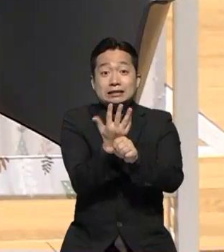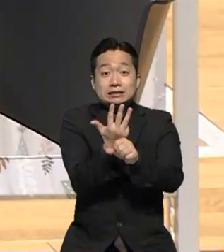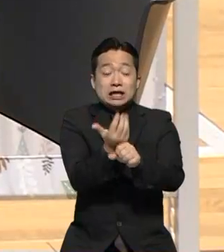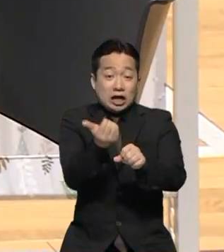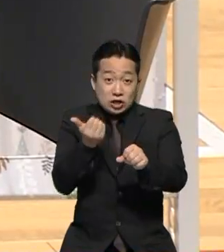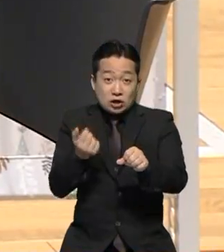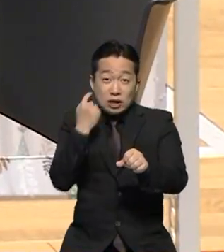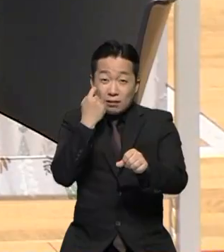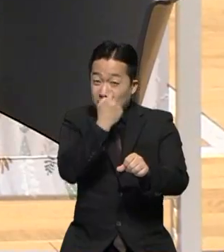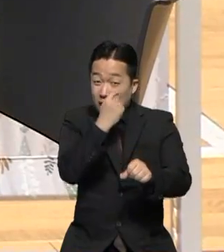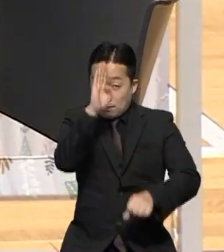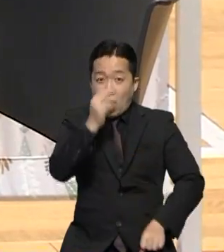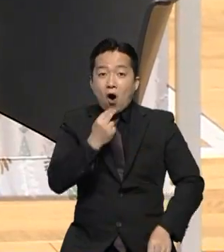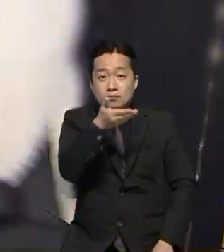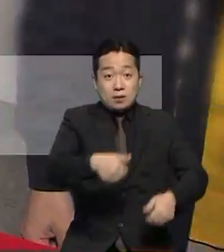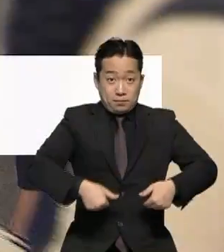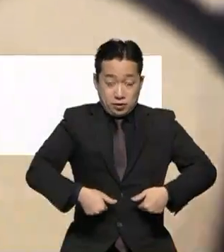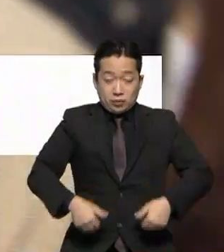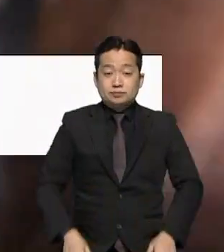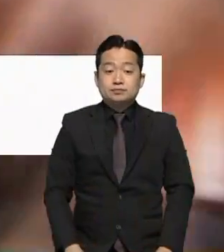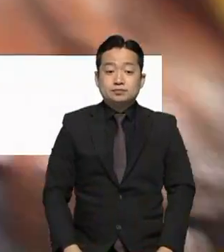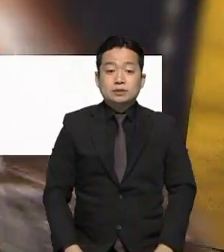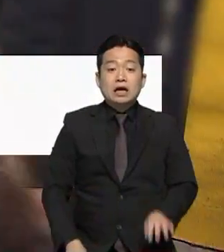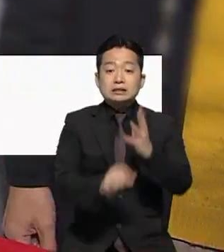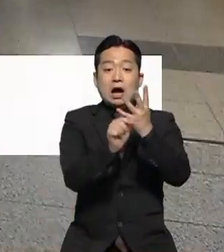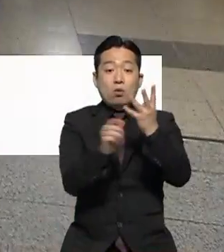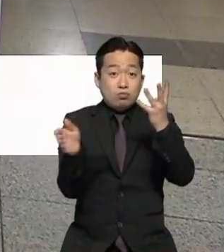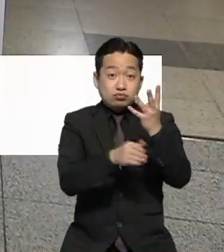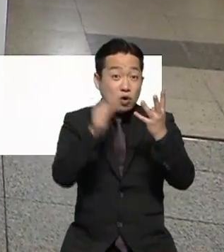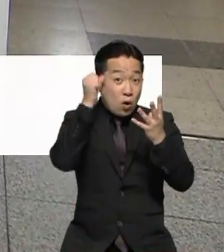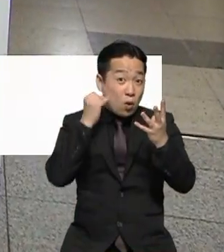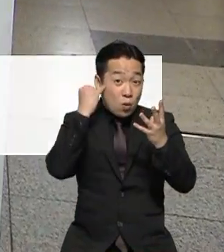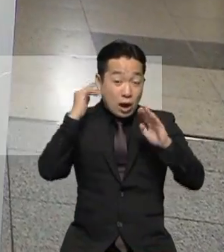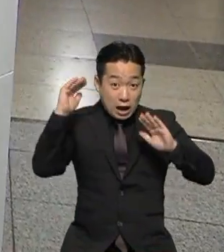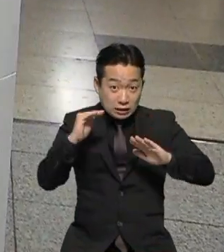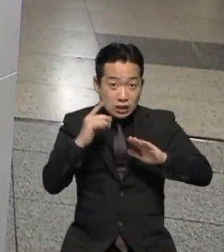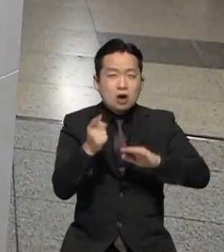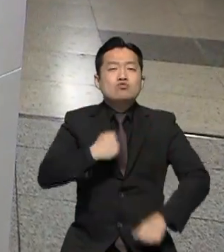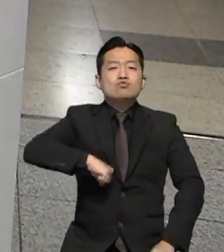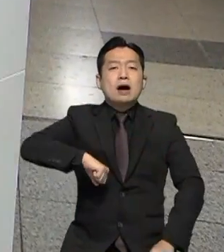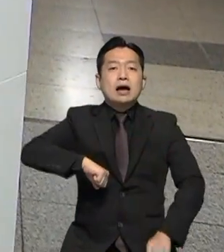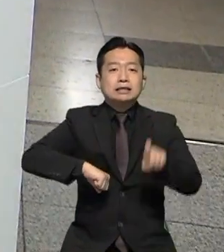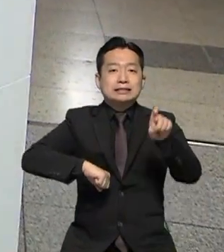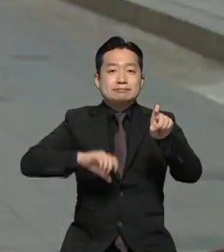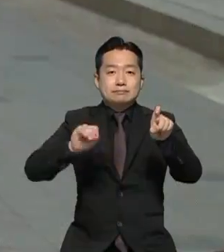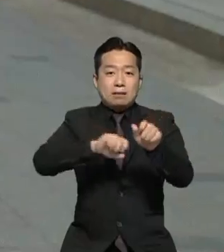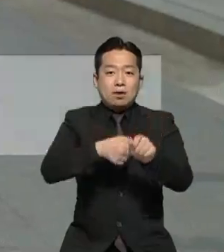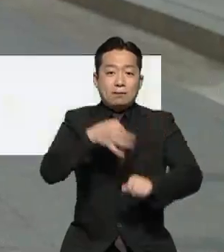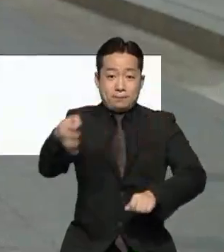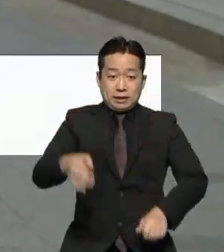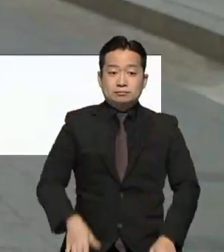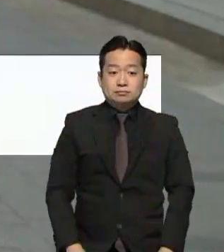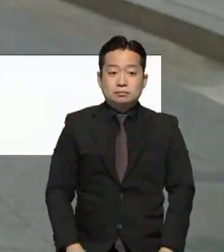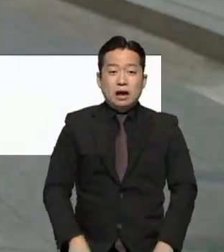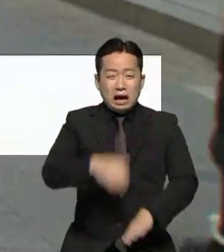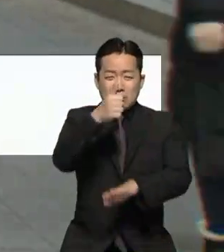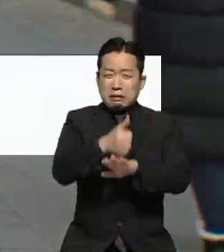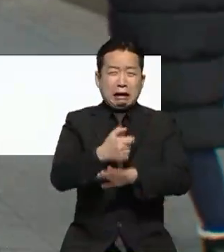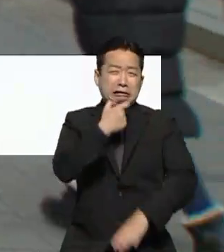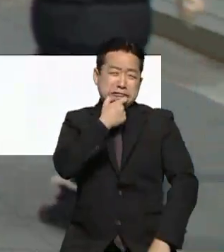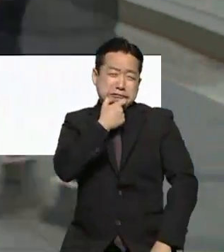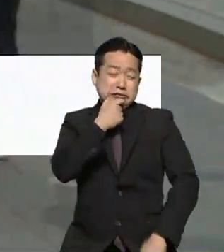불가자란 예외 확인서를 제시해야 합니다. 4월부턴 청소년도 위반 시 10만 원의 과태료를 물어야 합니다. 끝까지 안 맞겠다고